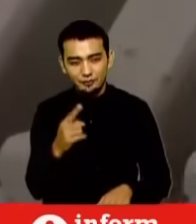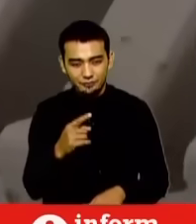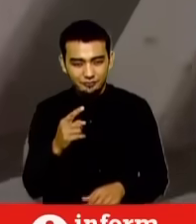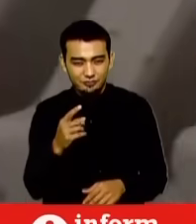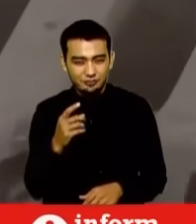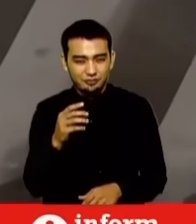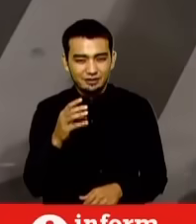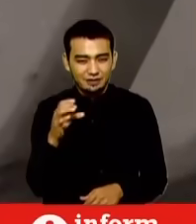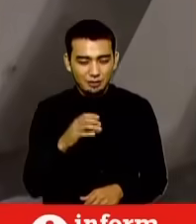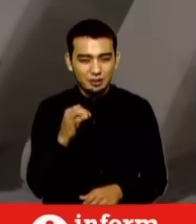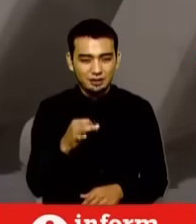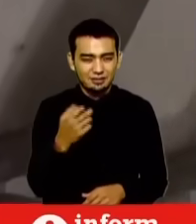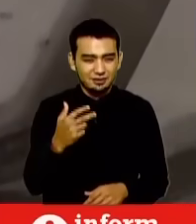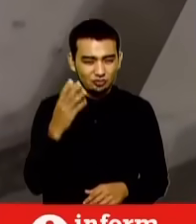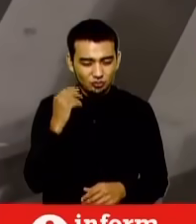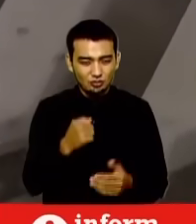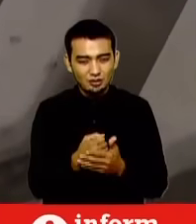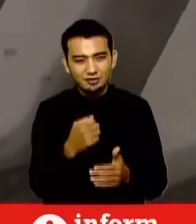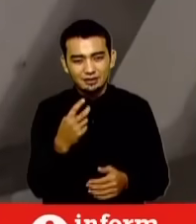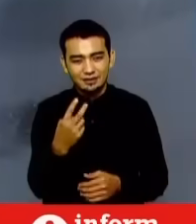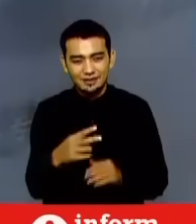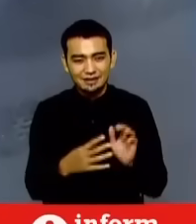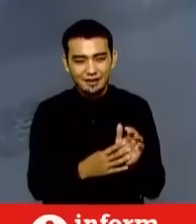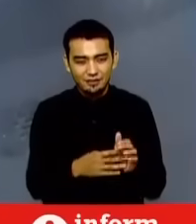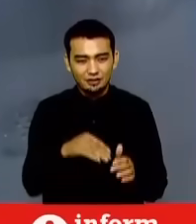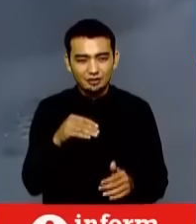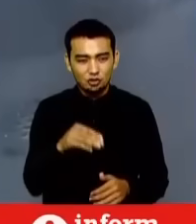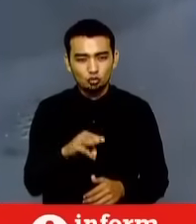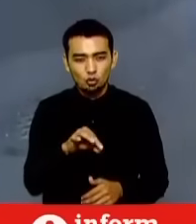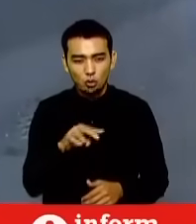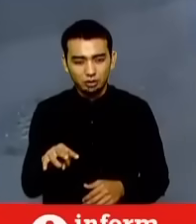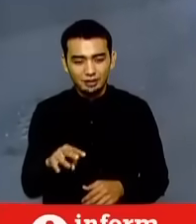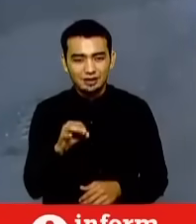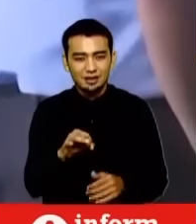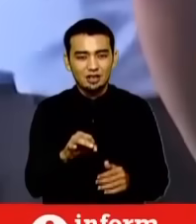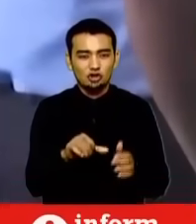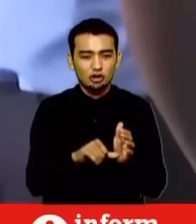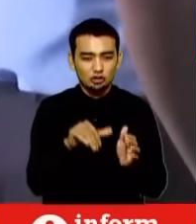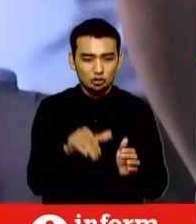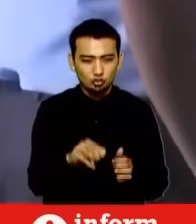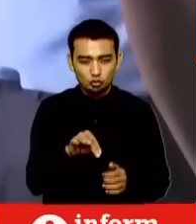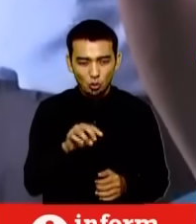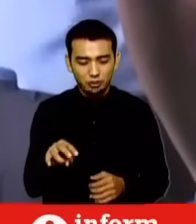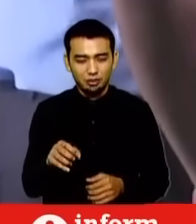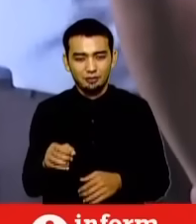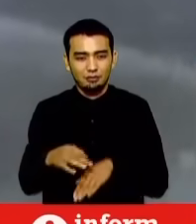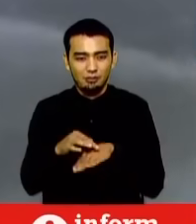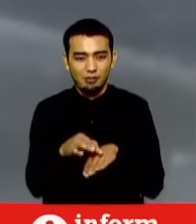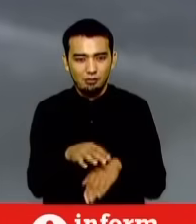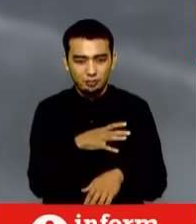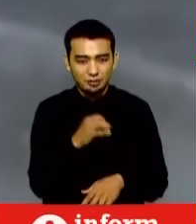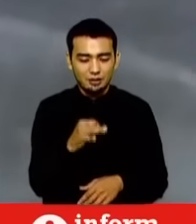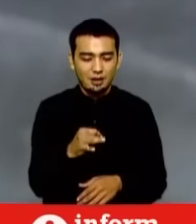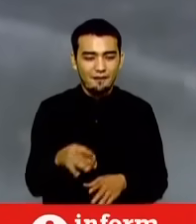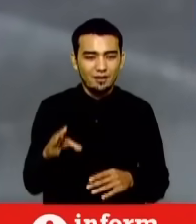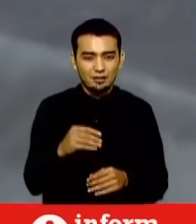30 маусым аралығында теміржол арқылы 59 мың тонна, автокөлікпен 6 мың тонна қант жеткізілген деді. Бірақ отандық өндірушілер бұл ақпаратқа